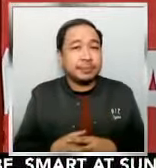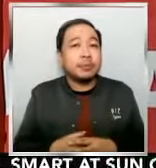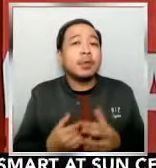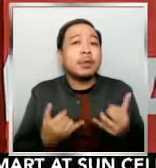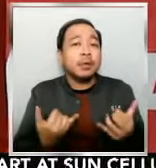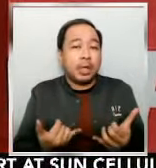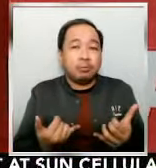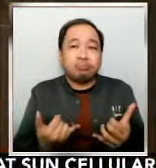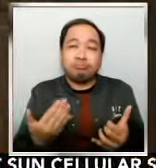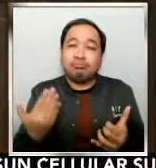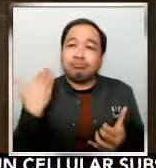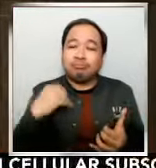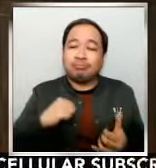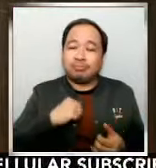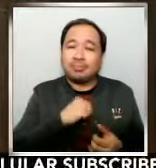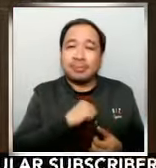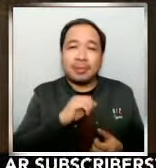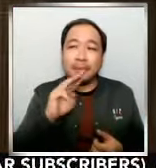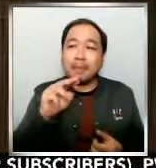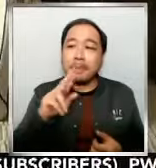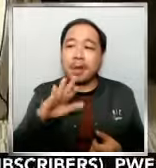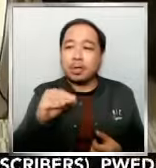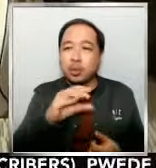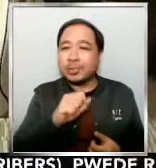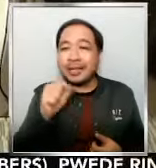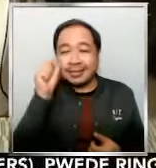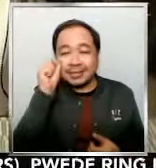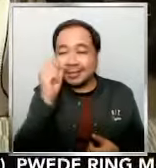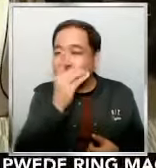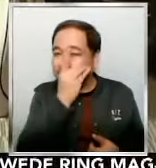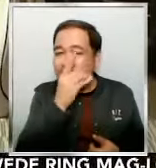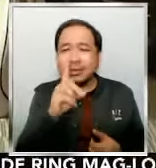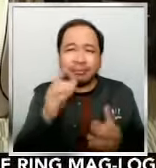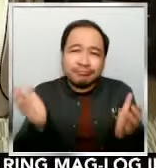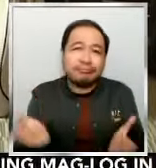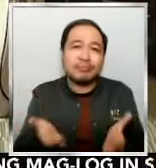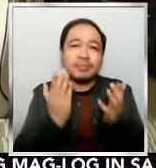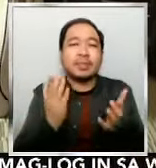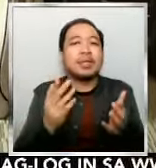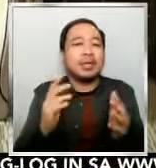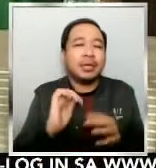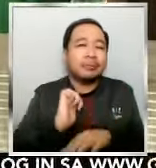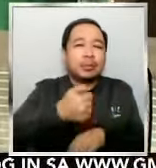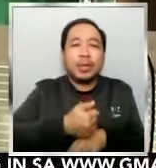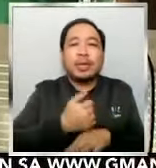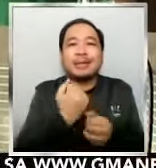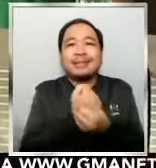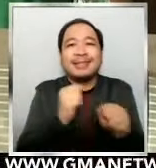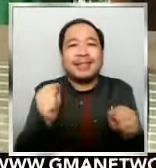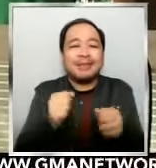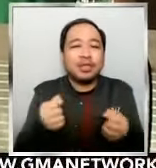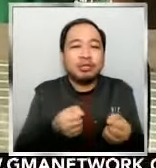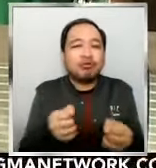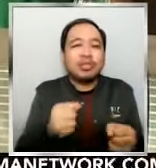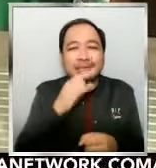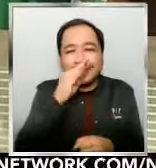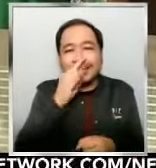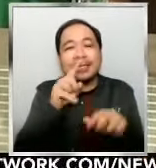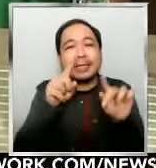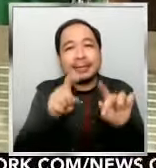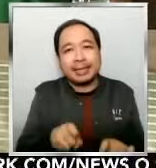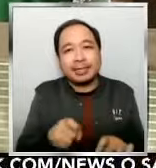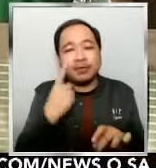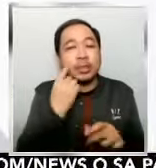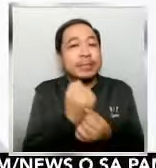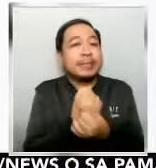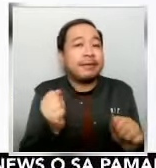Senador Bongbong Marcos at Mayor Sara Duterte ang pagtatayo ng Save Street Kids Text Helpline para sagipin ang mga batang lansangan na tatamaan